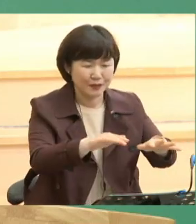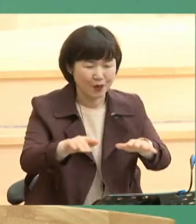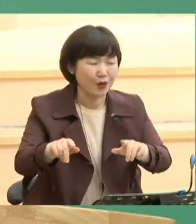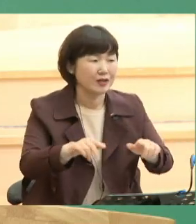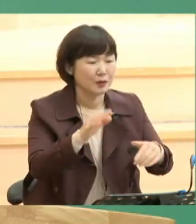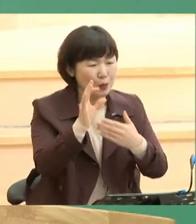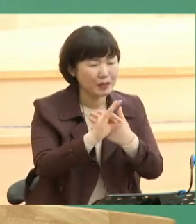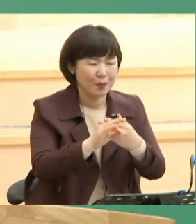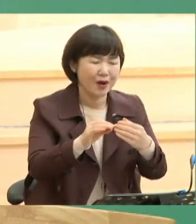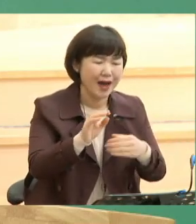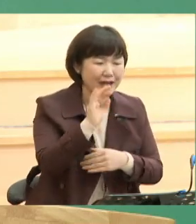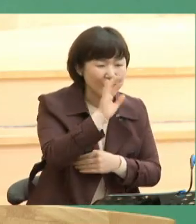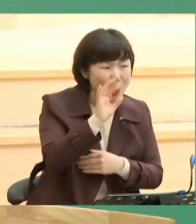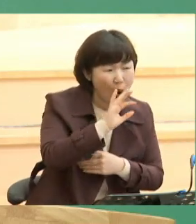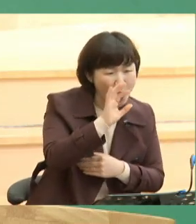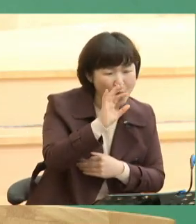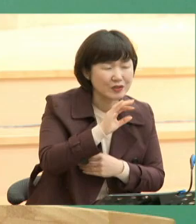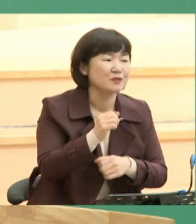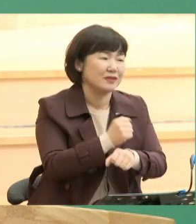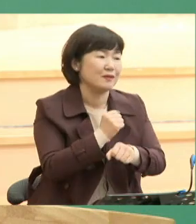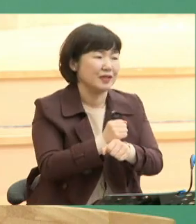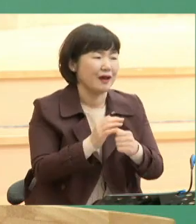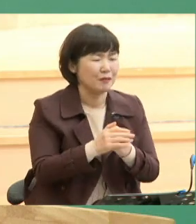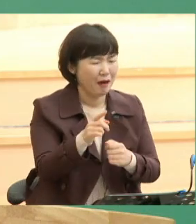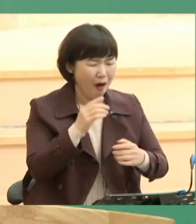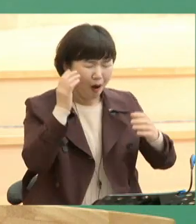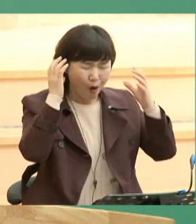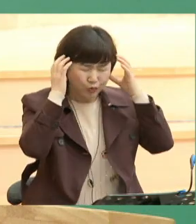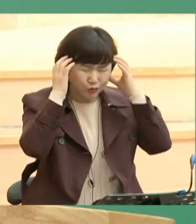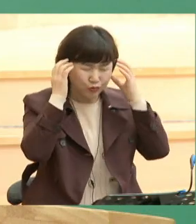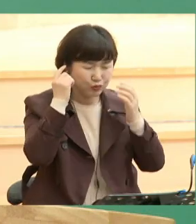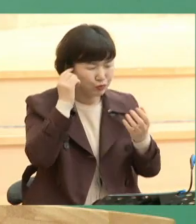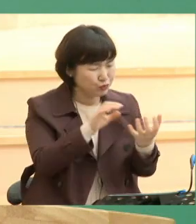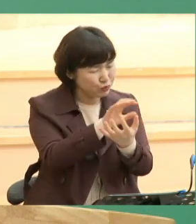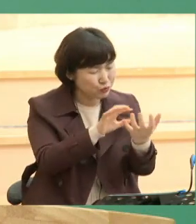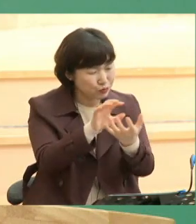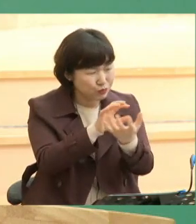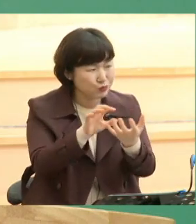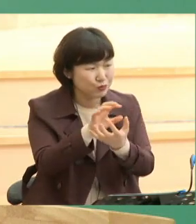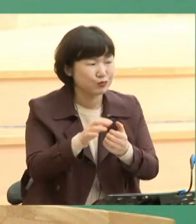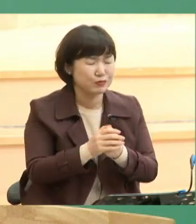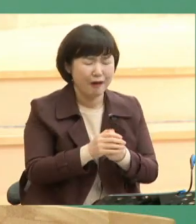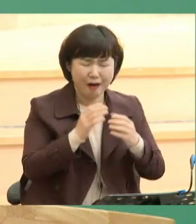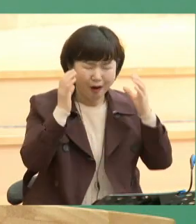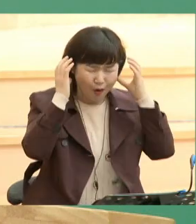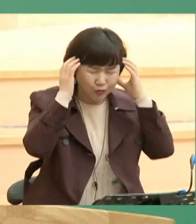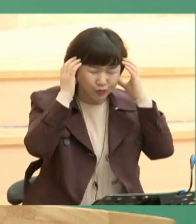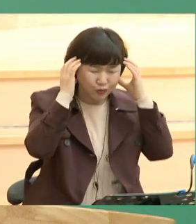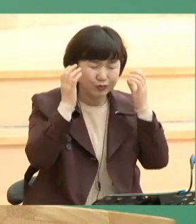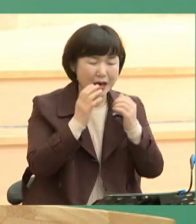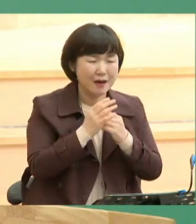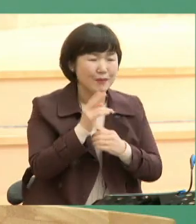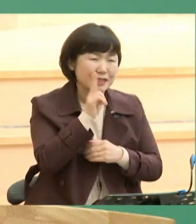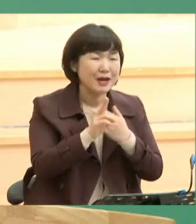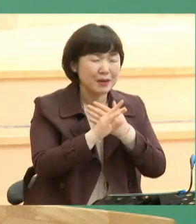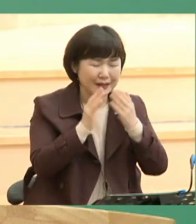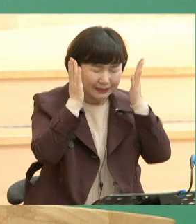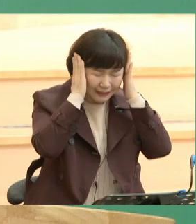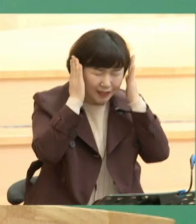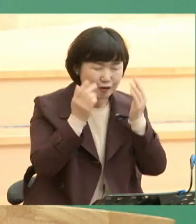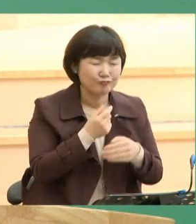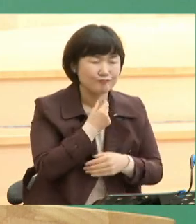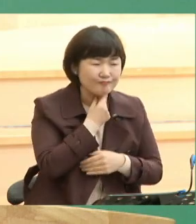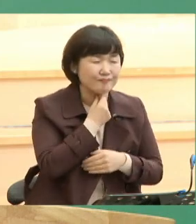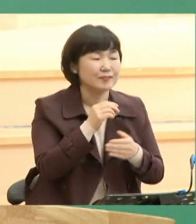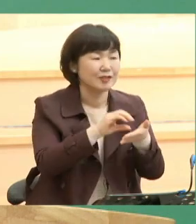그래서 막 지쳐 시끄러워 손 손맛 치마만 비를 맞고 싶은 만큼 그렇게 되어